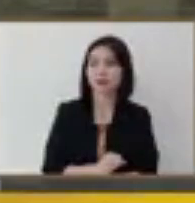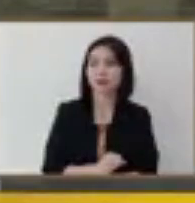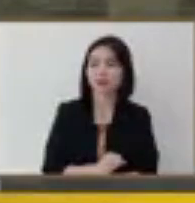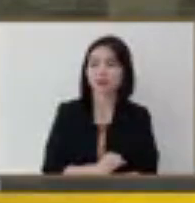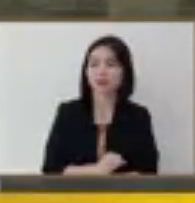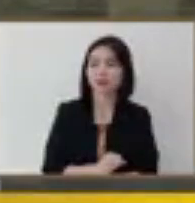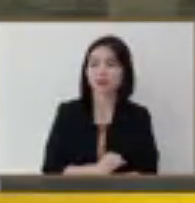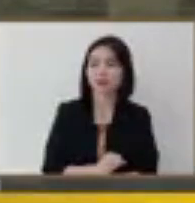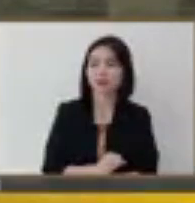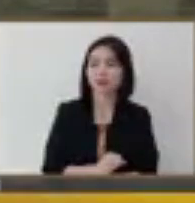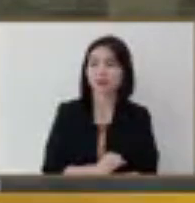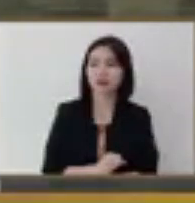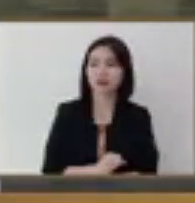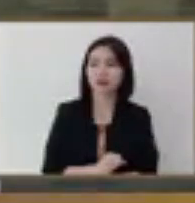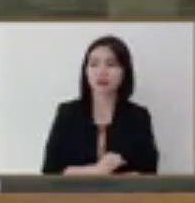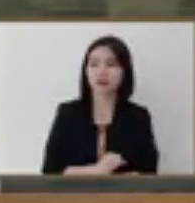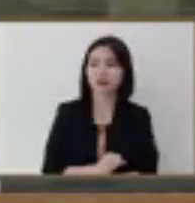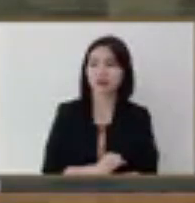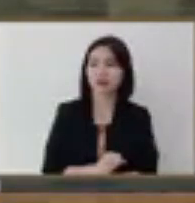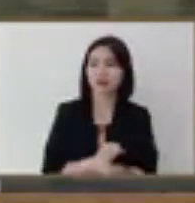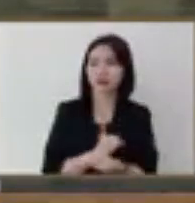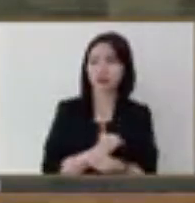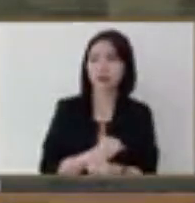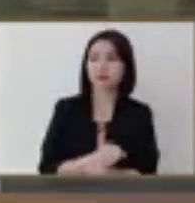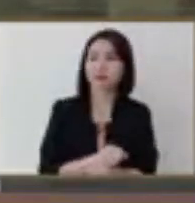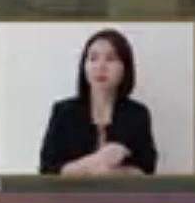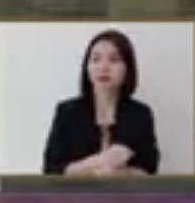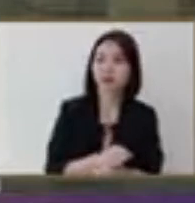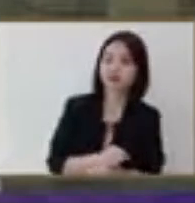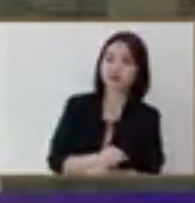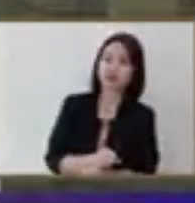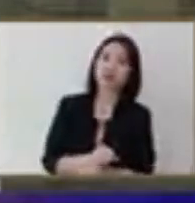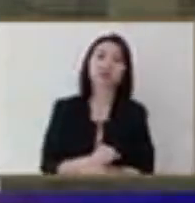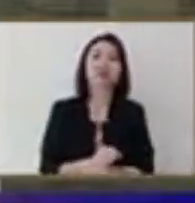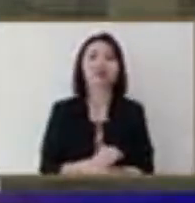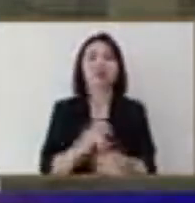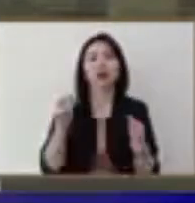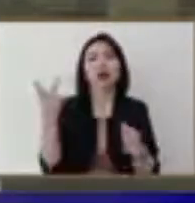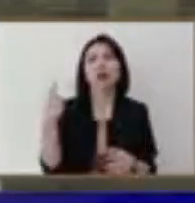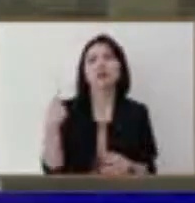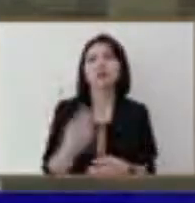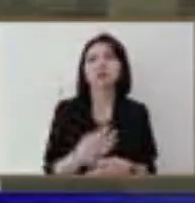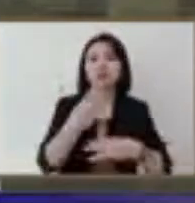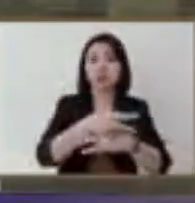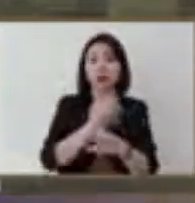Kung big time ka, hindi na ikaw mag-deliver. Mag-uutos ka na lang. Tapos,